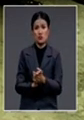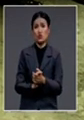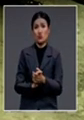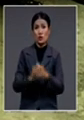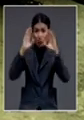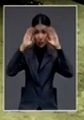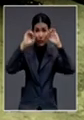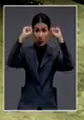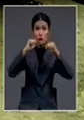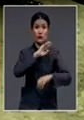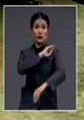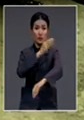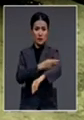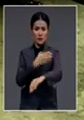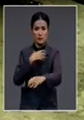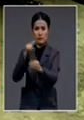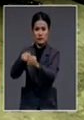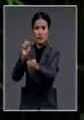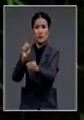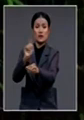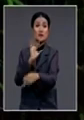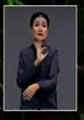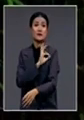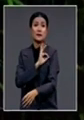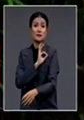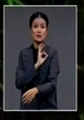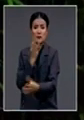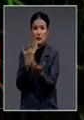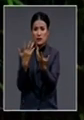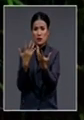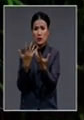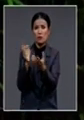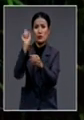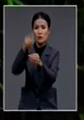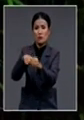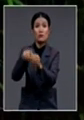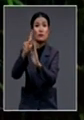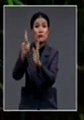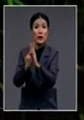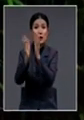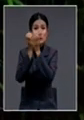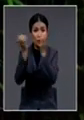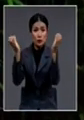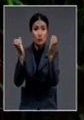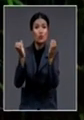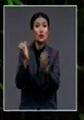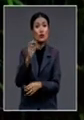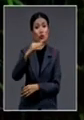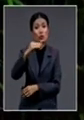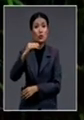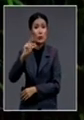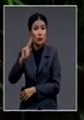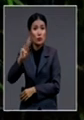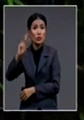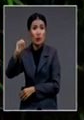ค่ะว่าฟิลิปปินส์นั้นจะถอนตัวออกจากการเป็นรัฐภาคีในรัฐธรรมนูญกรุงโรมว่าด้วยศาลอาญาระหว่